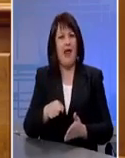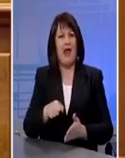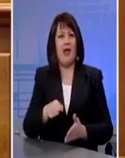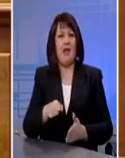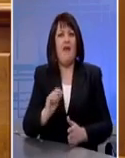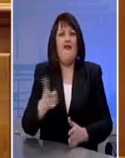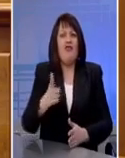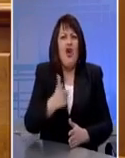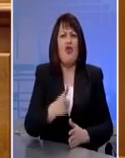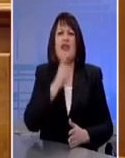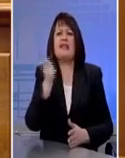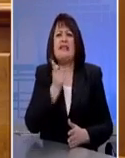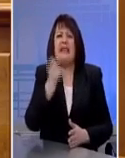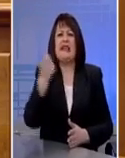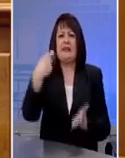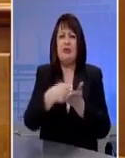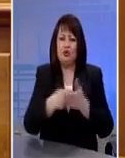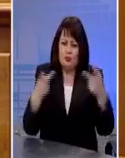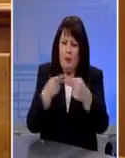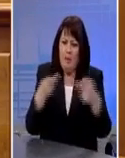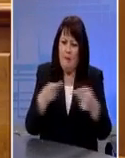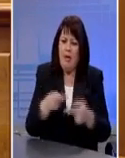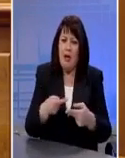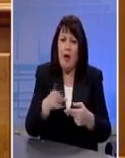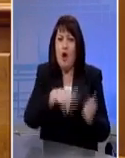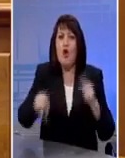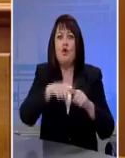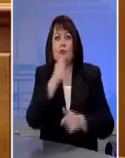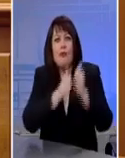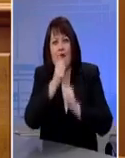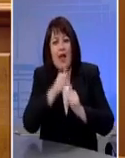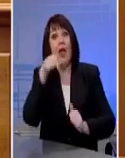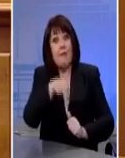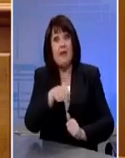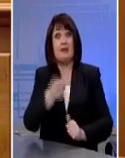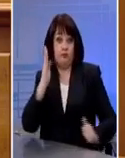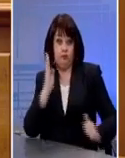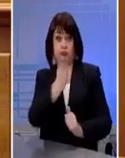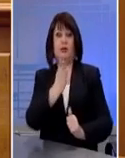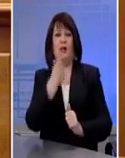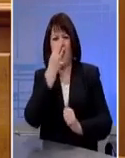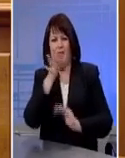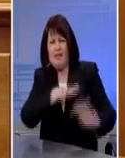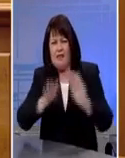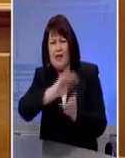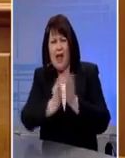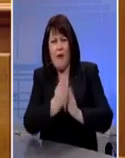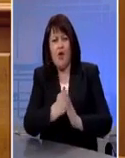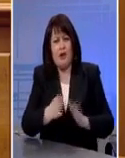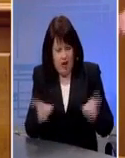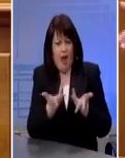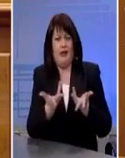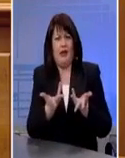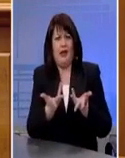κόσμο στο κόψιμο συντάξεων, μισθών. Εμείς κυνηγάμε τη διαπλοκή. Κυνηγήστε τη λοιπόν. Ποιος